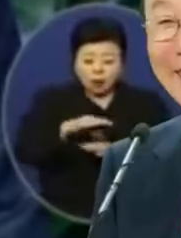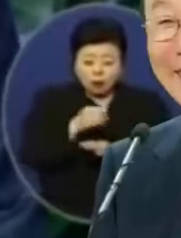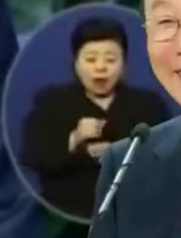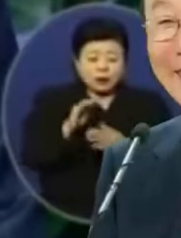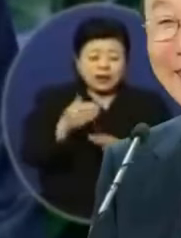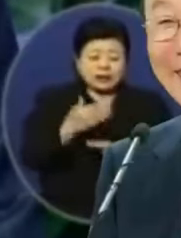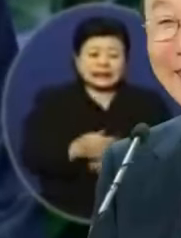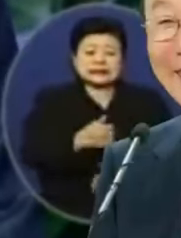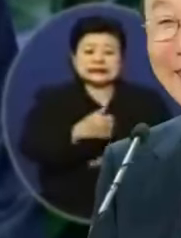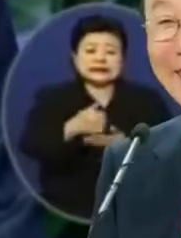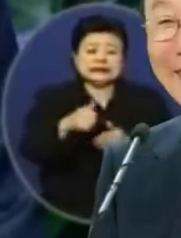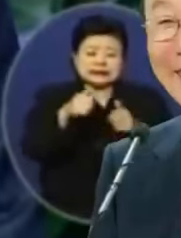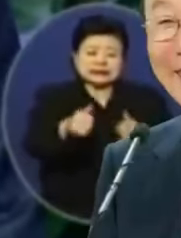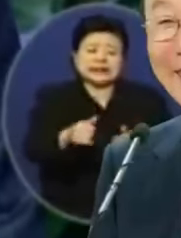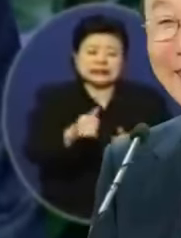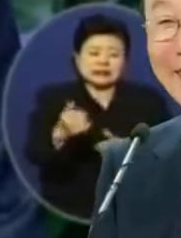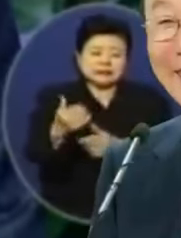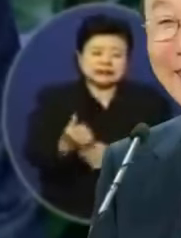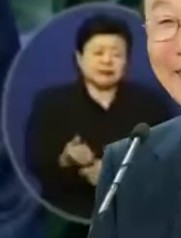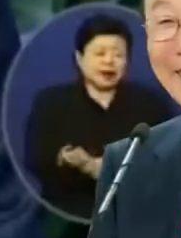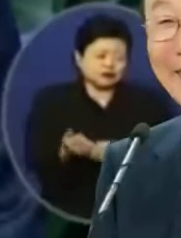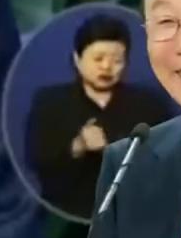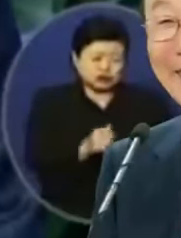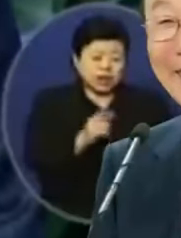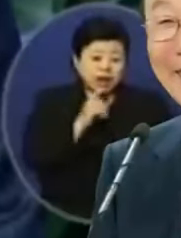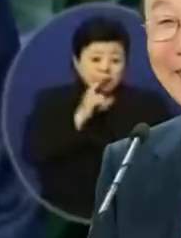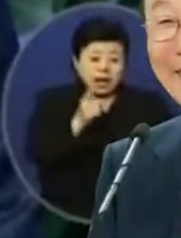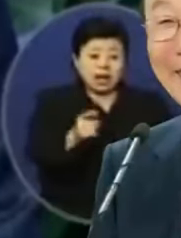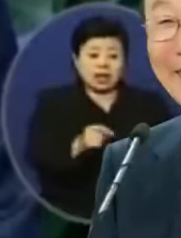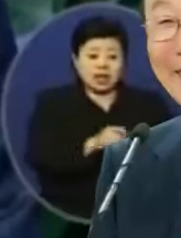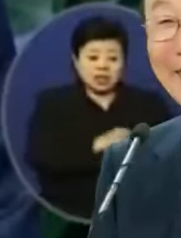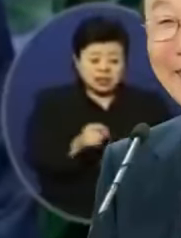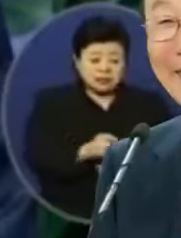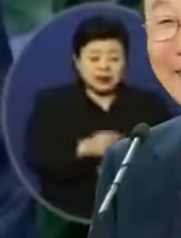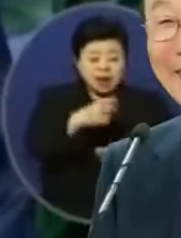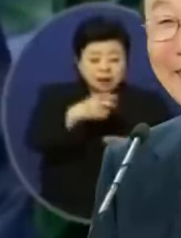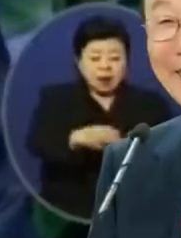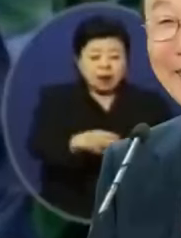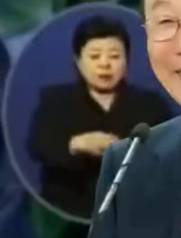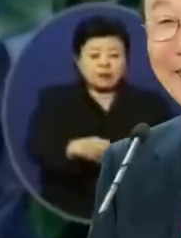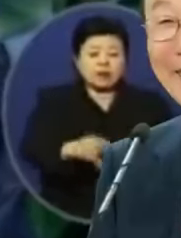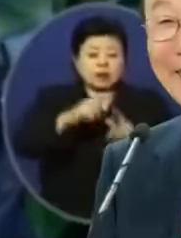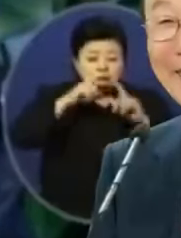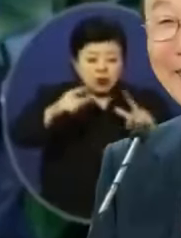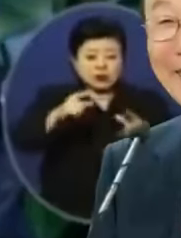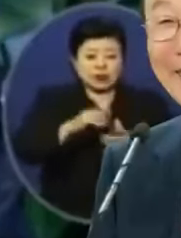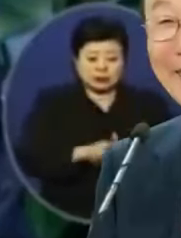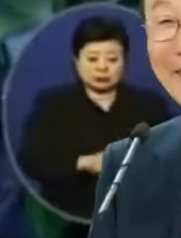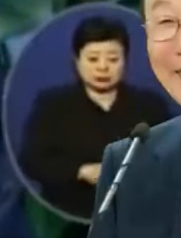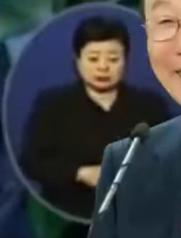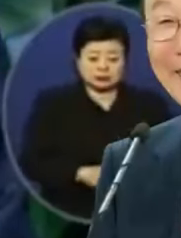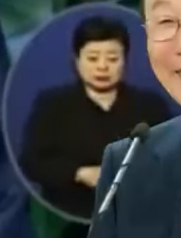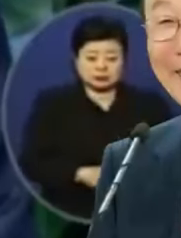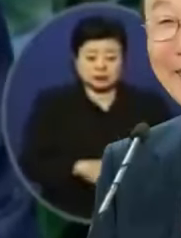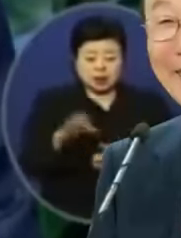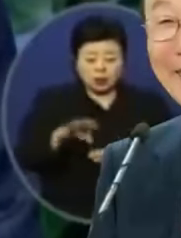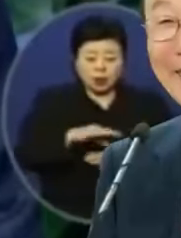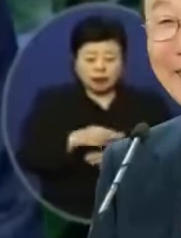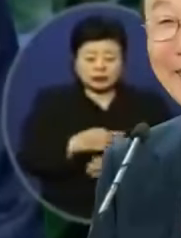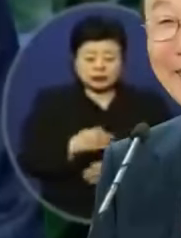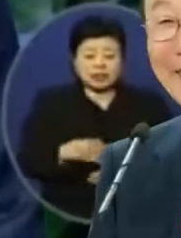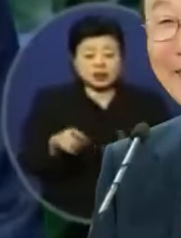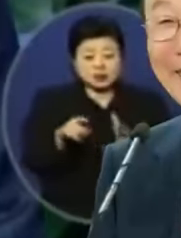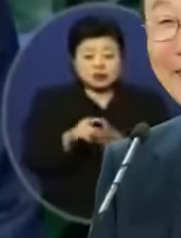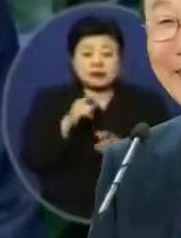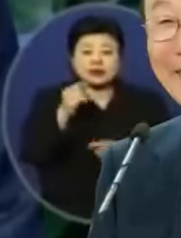다른 신에게 절하는 사람은 잡아 죽인다는 특별한 명령을 보고해야 됩니다. 왕이 자기